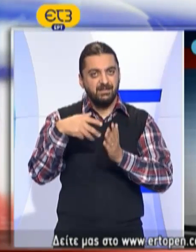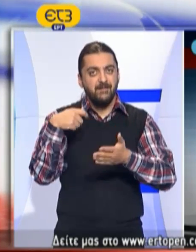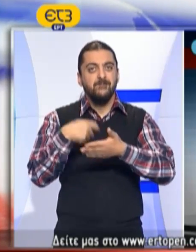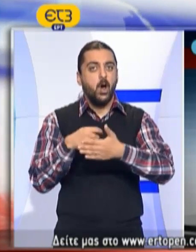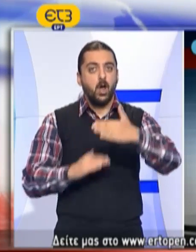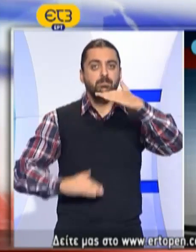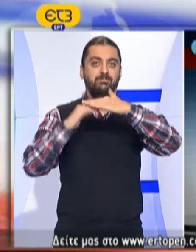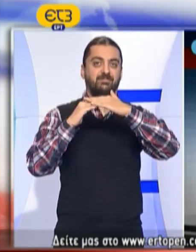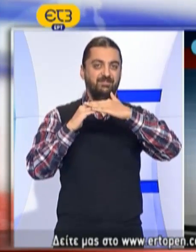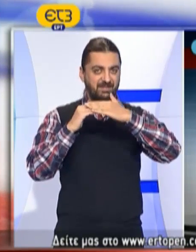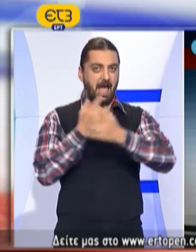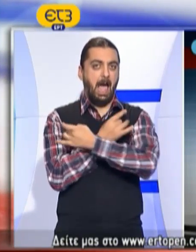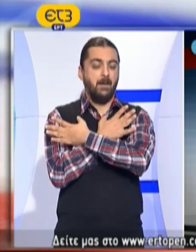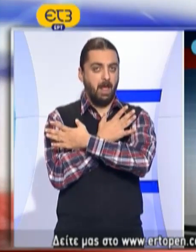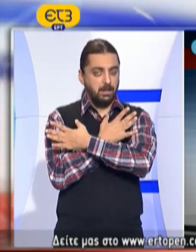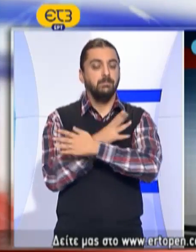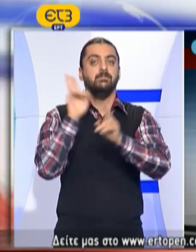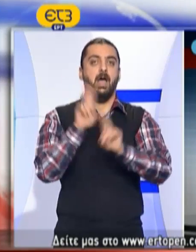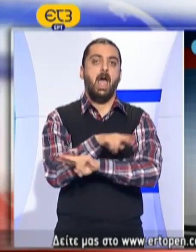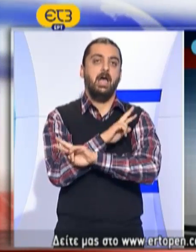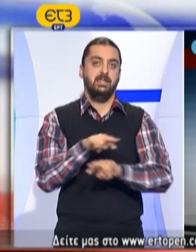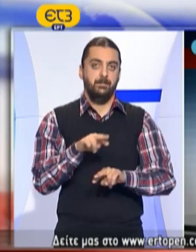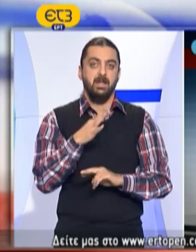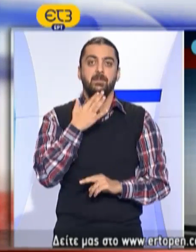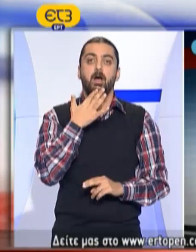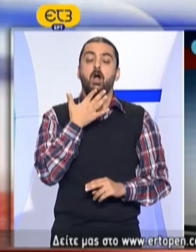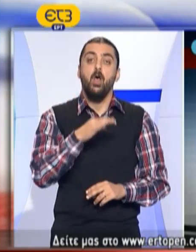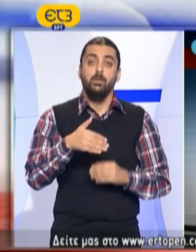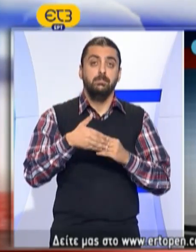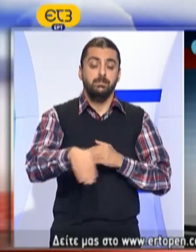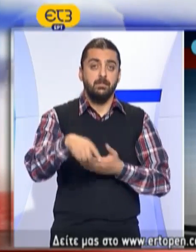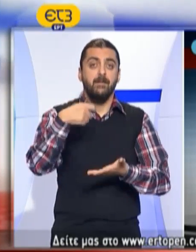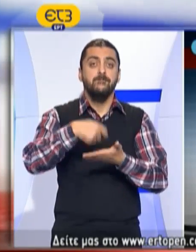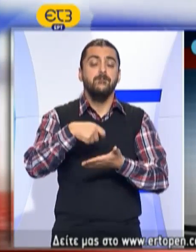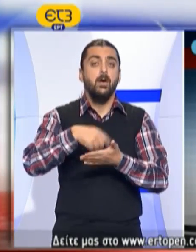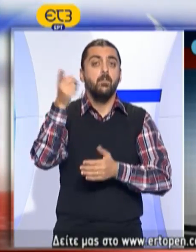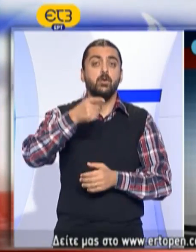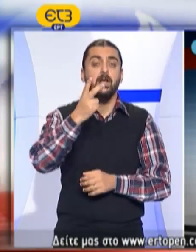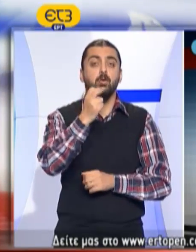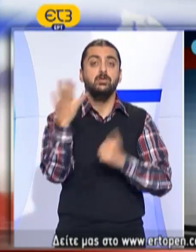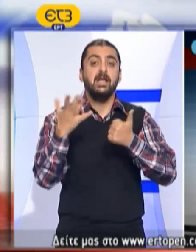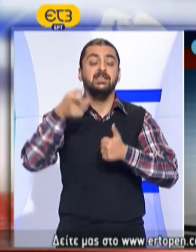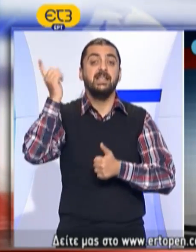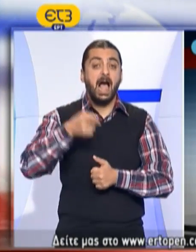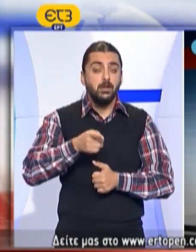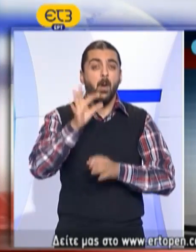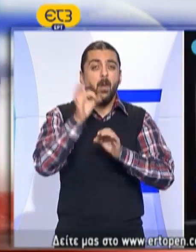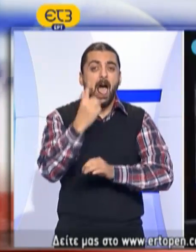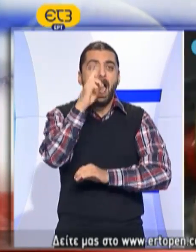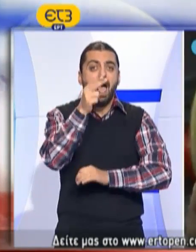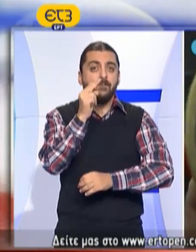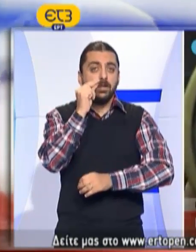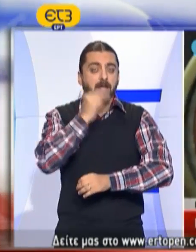και τα εισοδήματα του 2012, καθώς εφαρμόζεται συντελεστής φορολόγησης 26% από το πρώτο